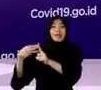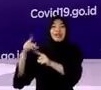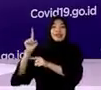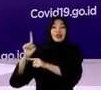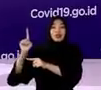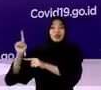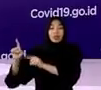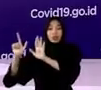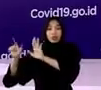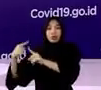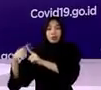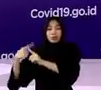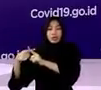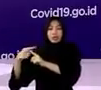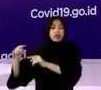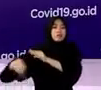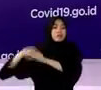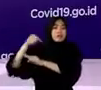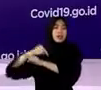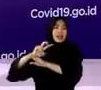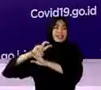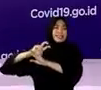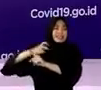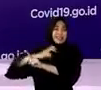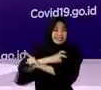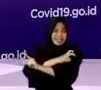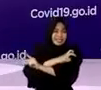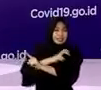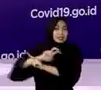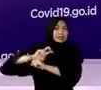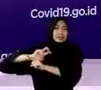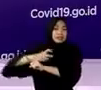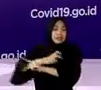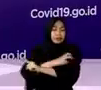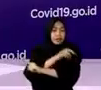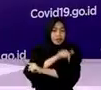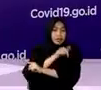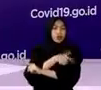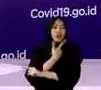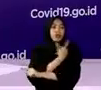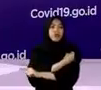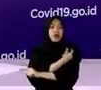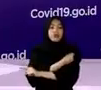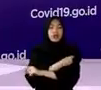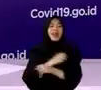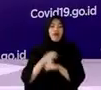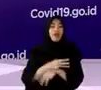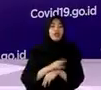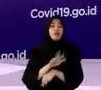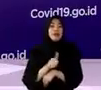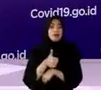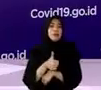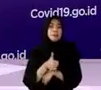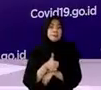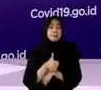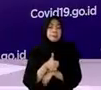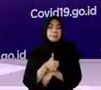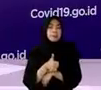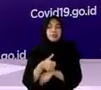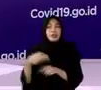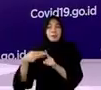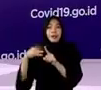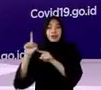B117. Hingga saat ini, vaksin COVID-19 yang digunakan di Indonesia masih efektif dalam menghadapi